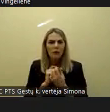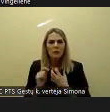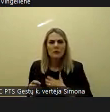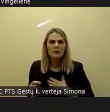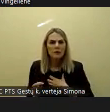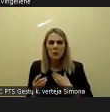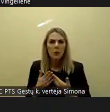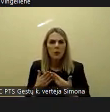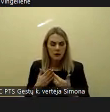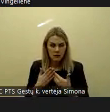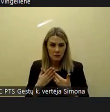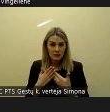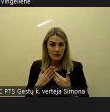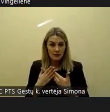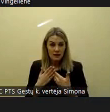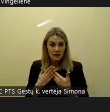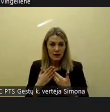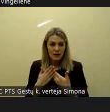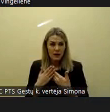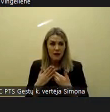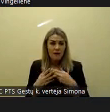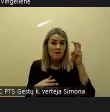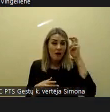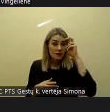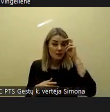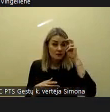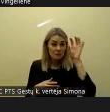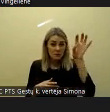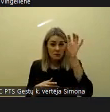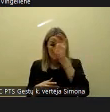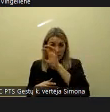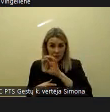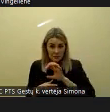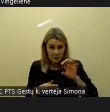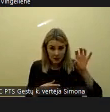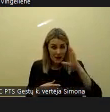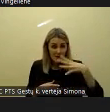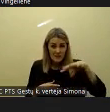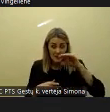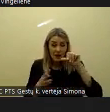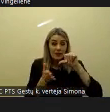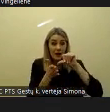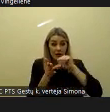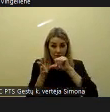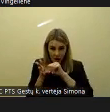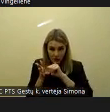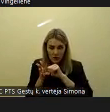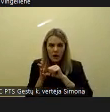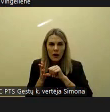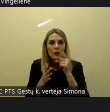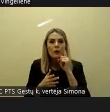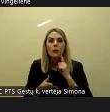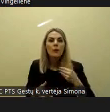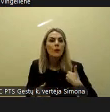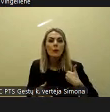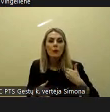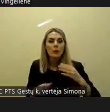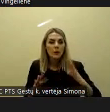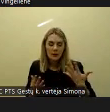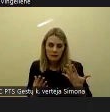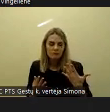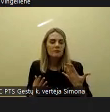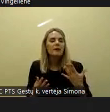Nes visos šalys, kurios dalyvauja šiuose reformuose, nori, kad reformos būtų gyventos